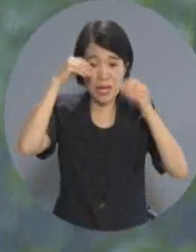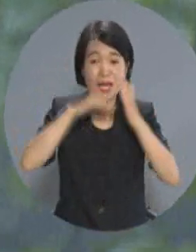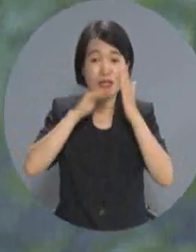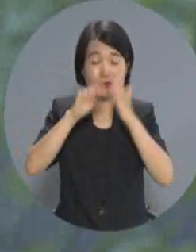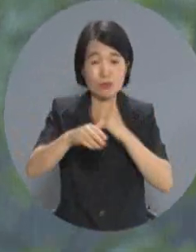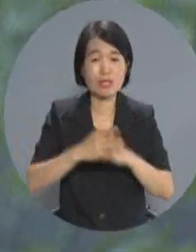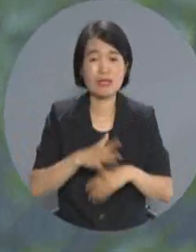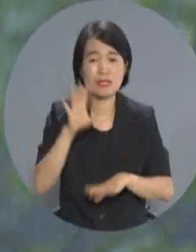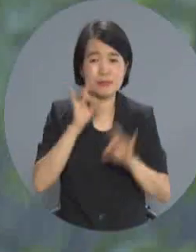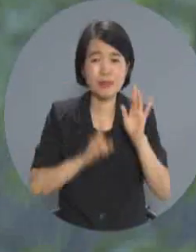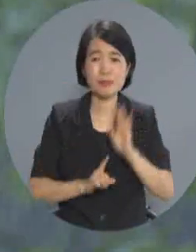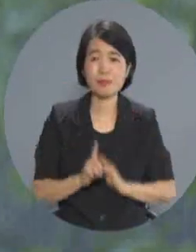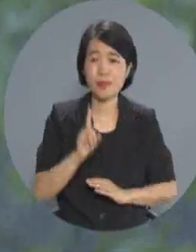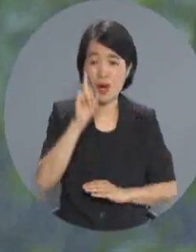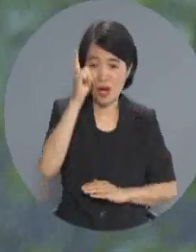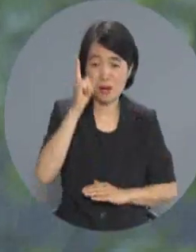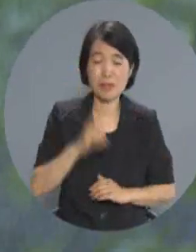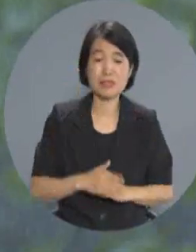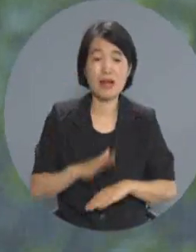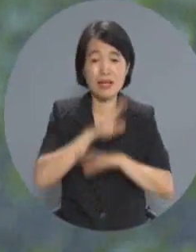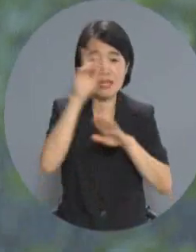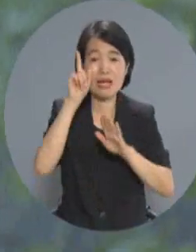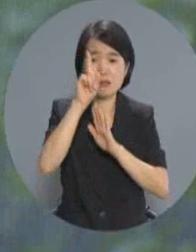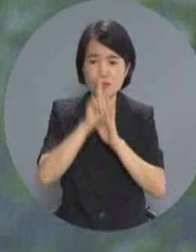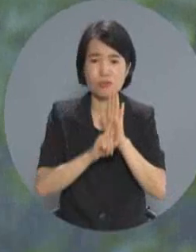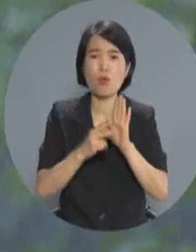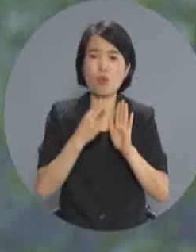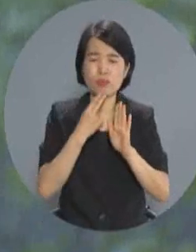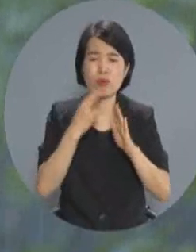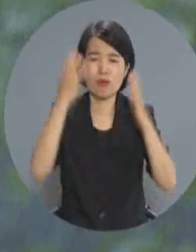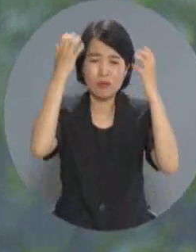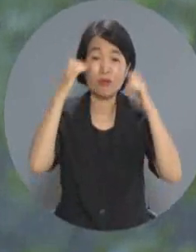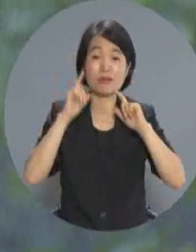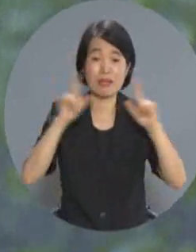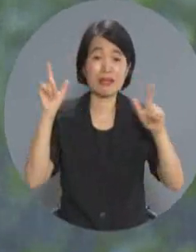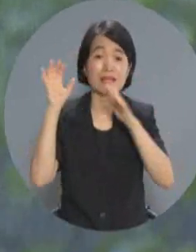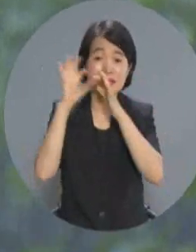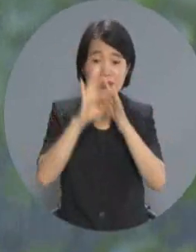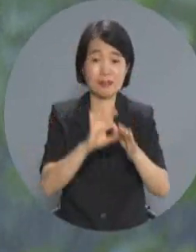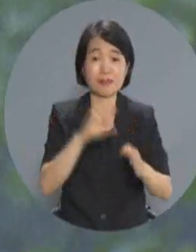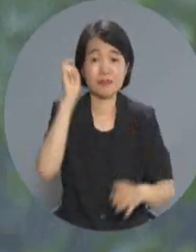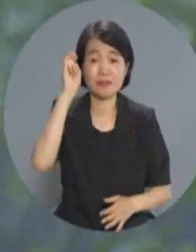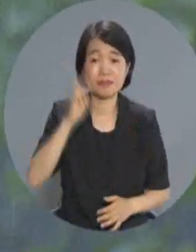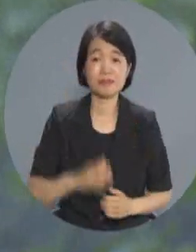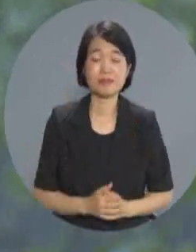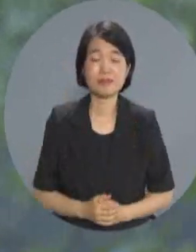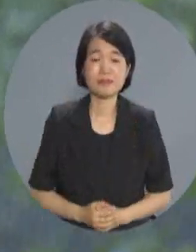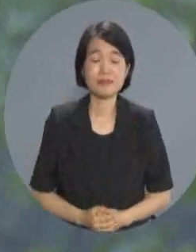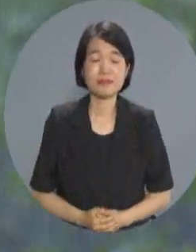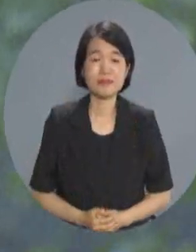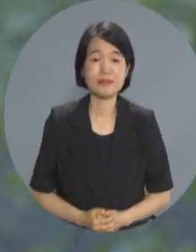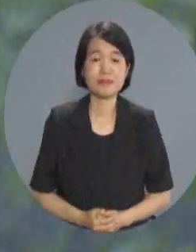습도 높은 상태에서 낮기온은 떨어지지 않아 더운 날씨 예상 됩니다 지금까지 ai 날씨였습니다